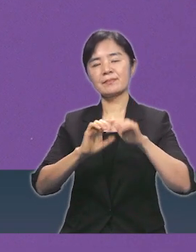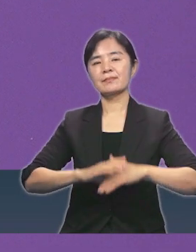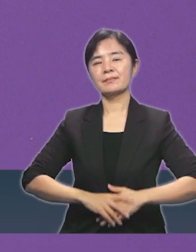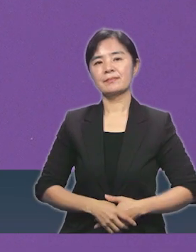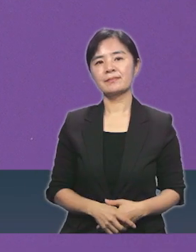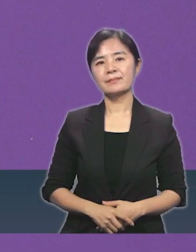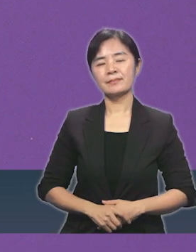있습니다